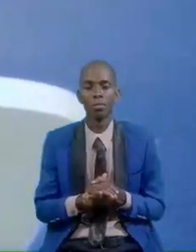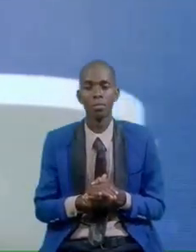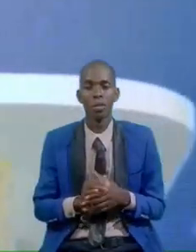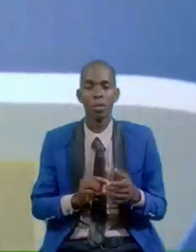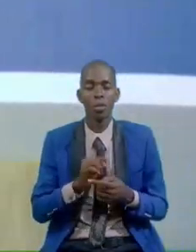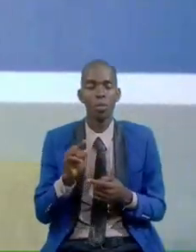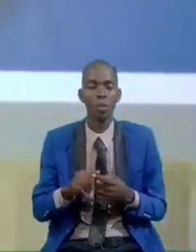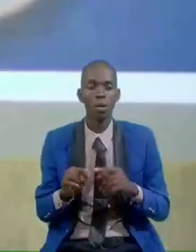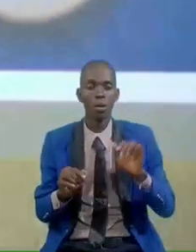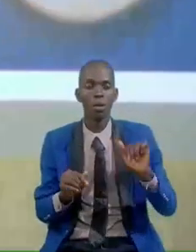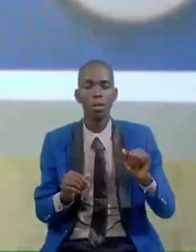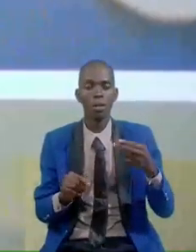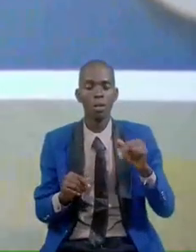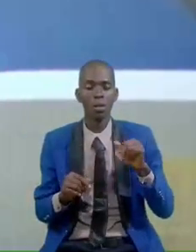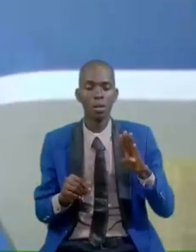Quand Achab